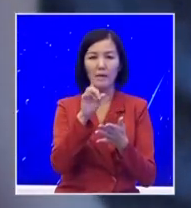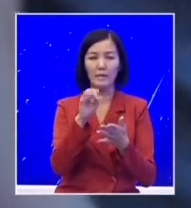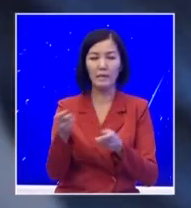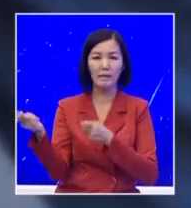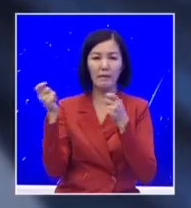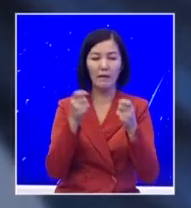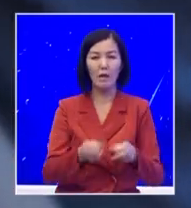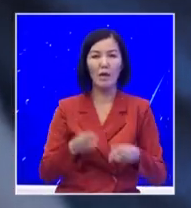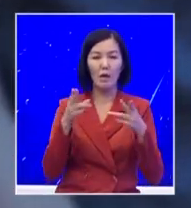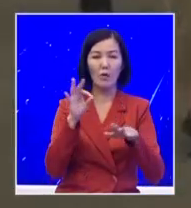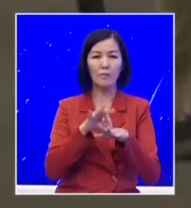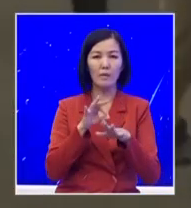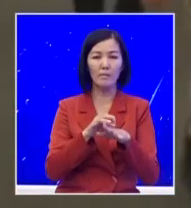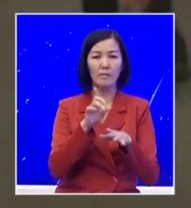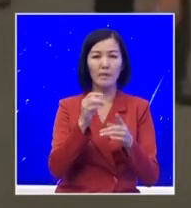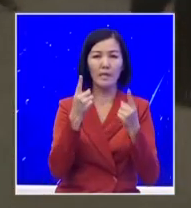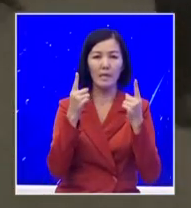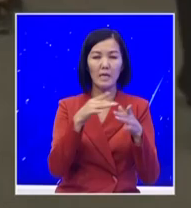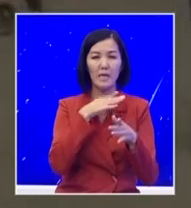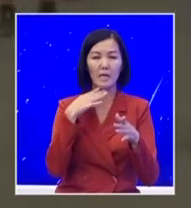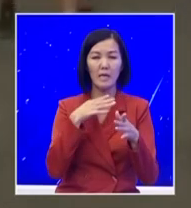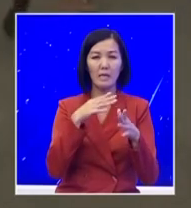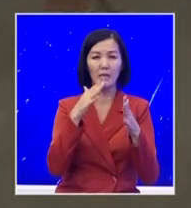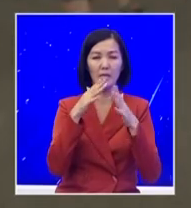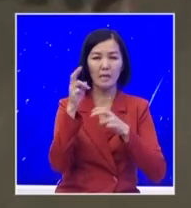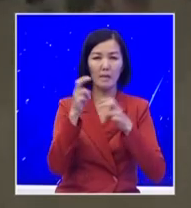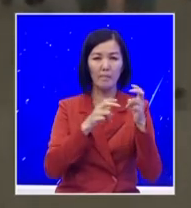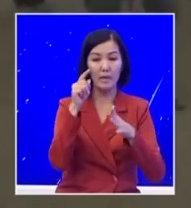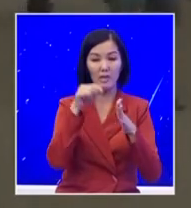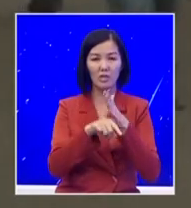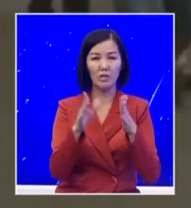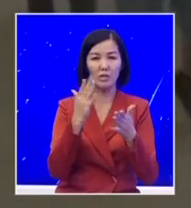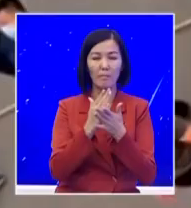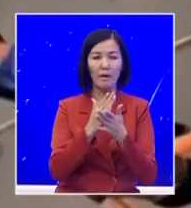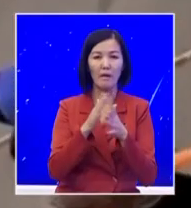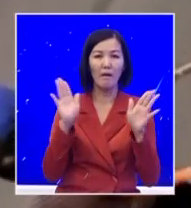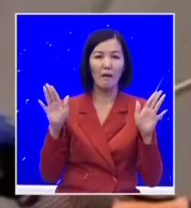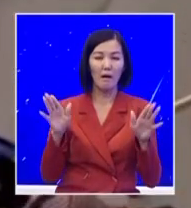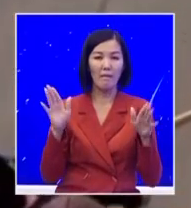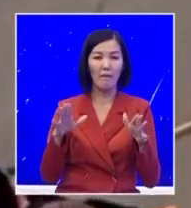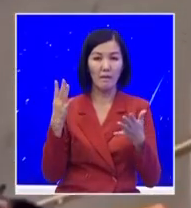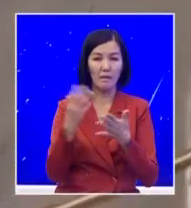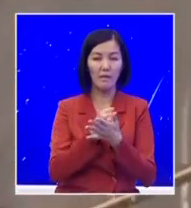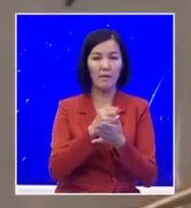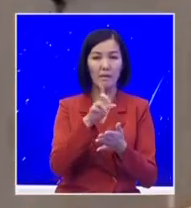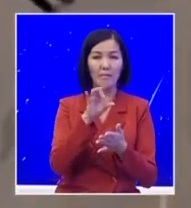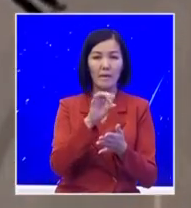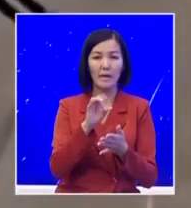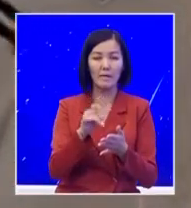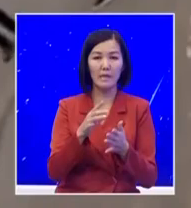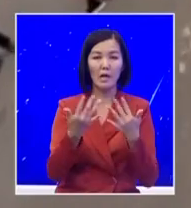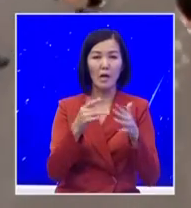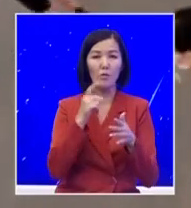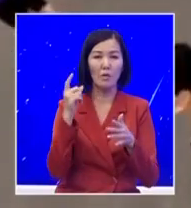Қауіпті инфекция Бразилияның ең ірі ет комбинатының бірінде өңделген тауықтың қанатынан табылған. Осыдан кейін Бразилияның ауыл